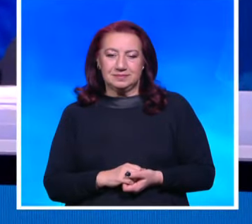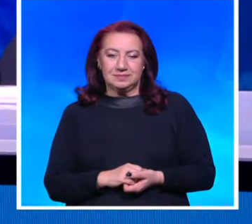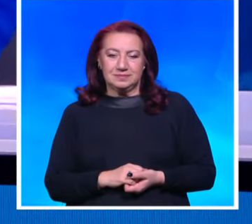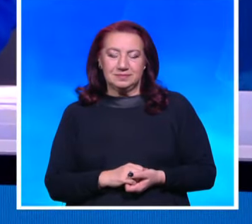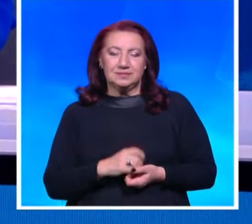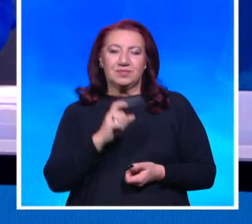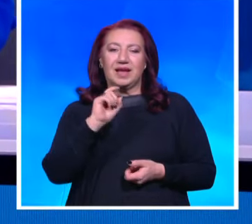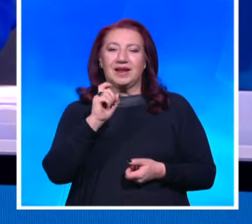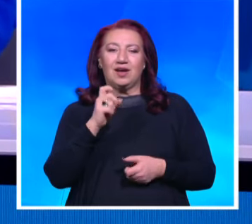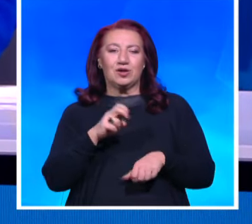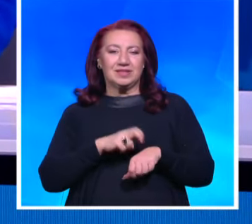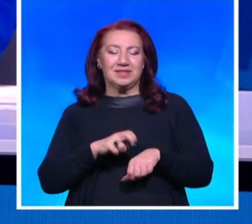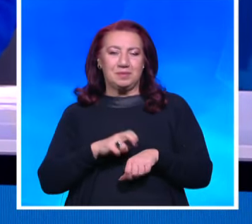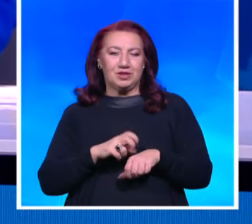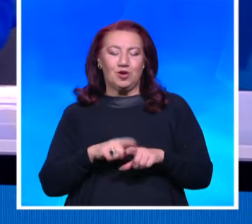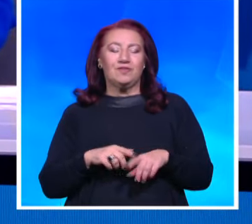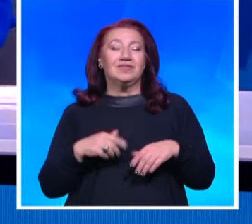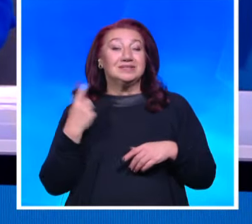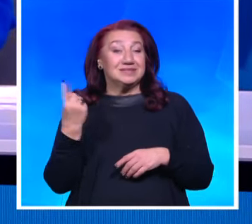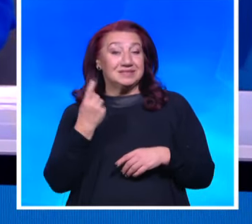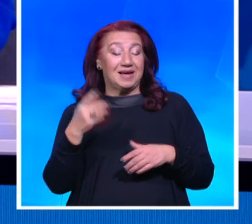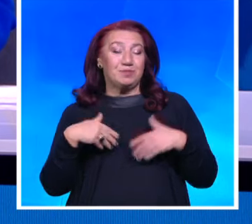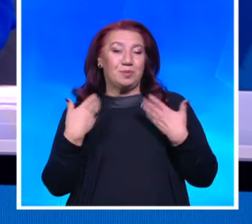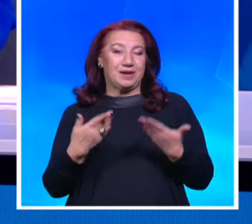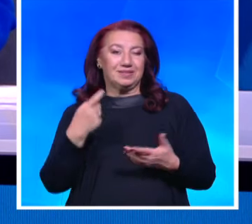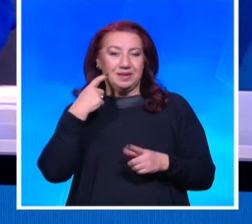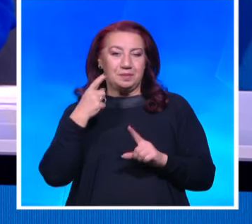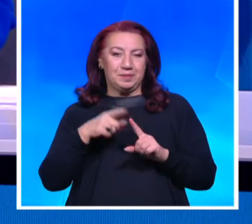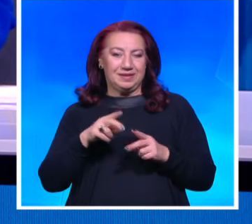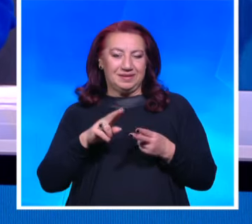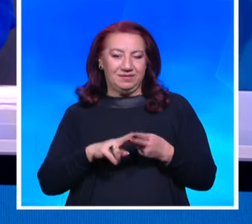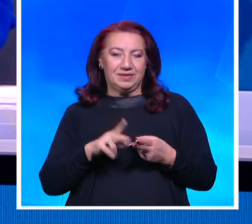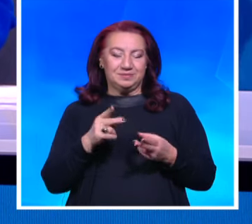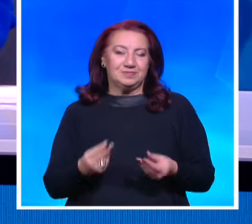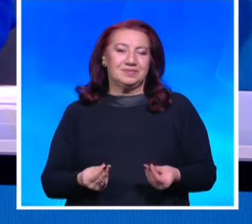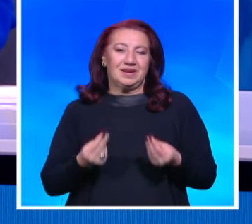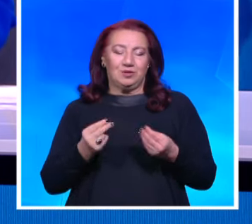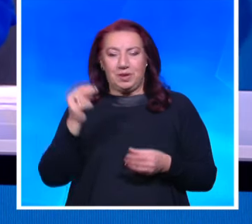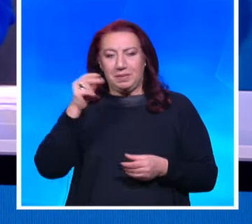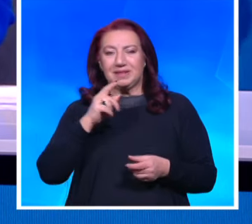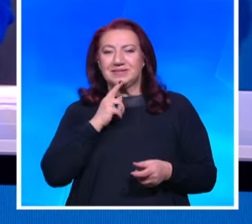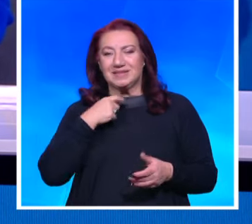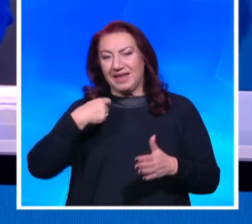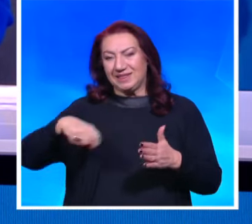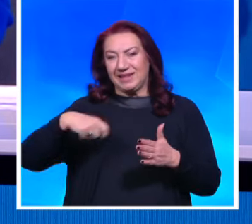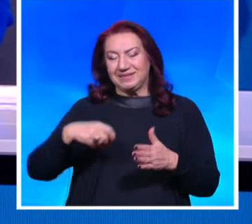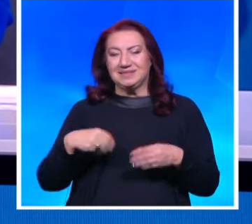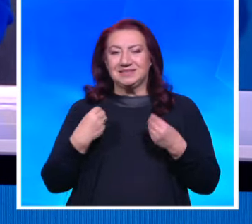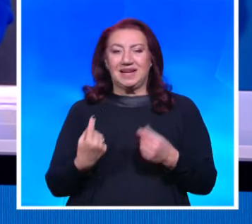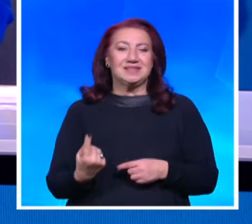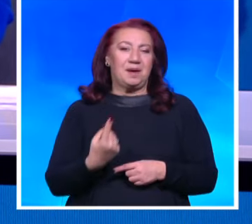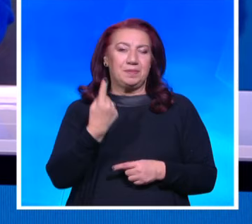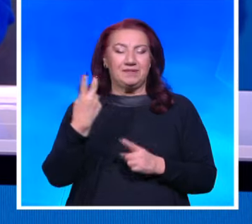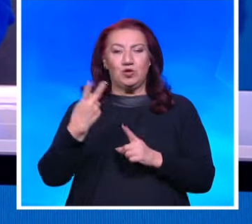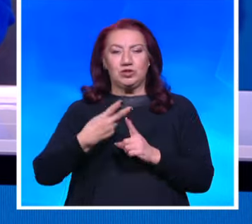Григор Димитров ексклузивно пред BTV. Най-добрият български тенисист даде първото си телевизионно интервю за годината, което можете да